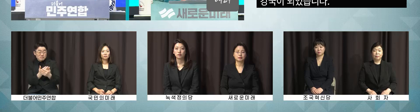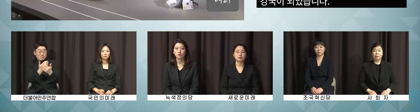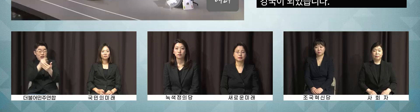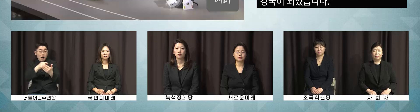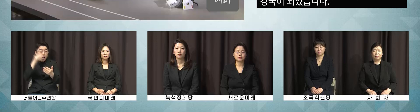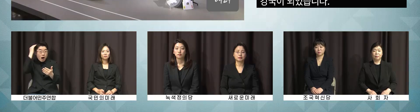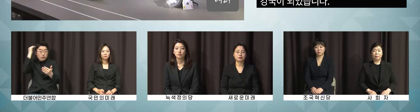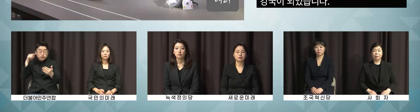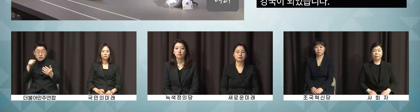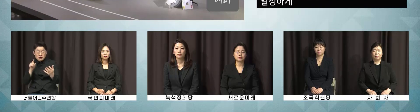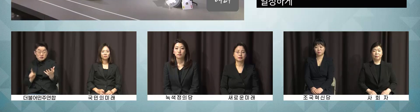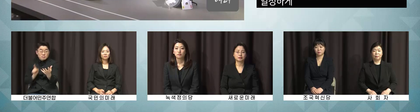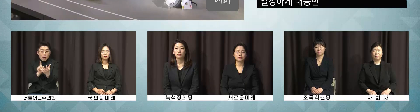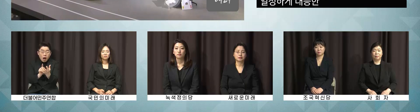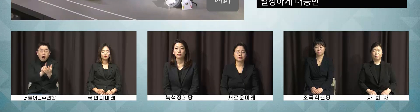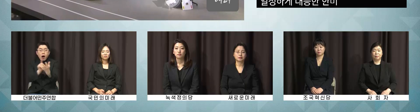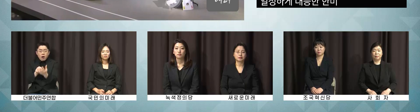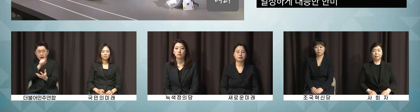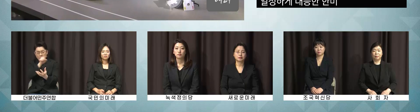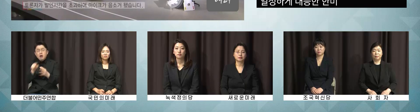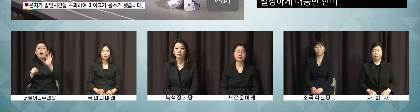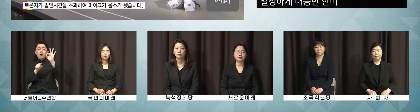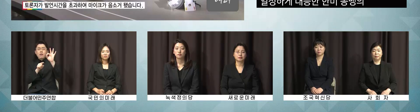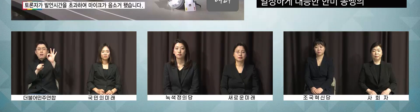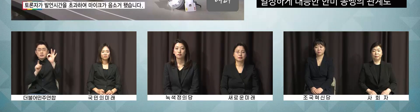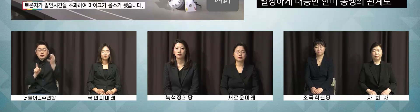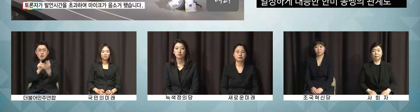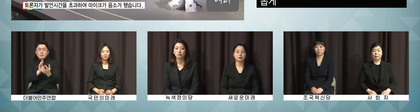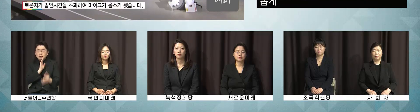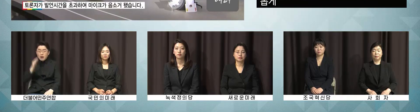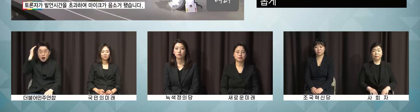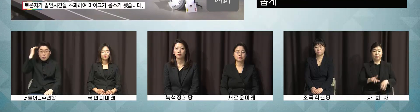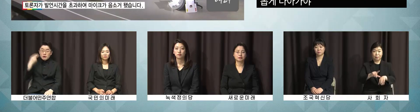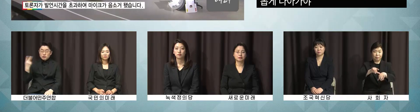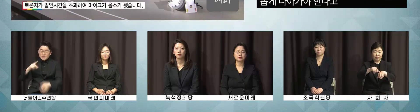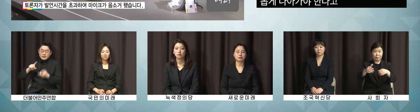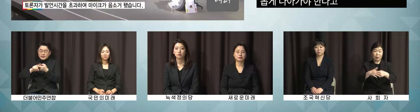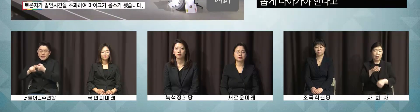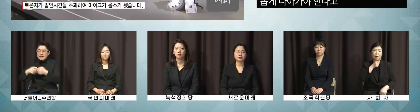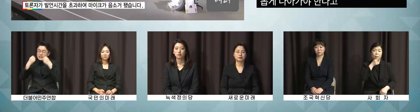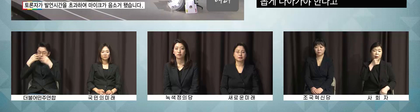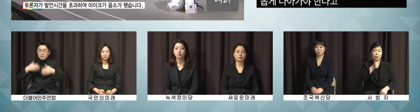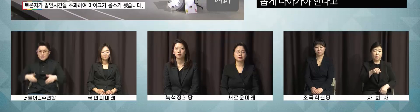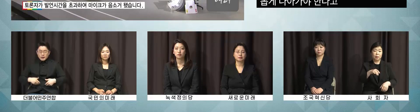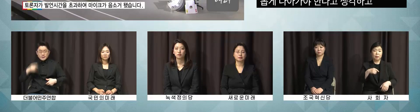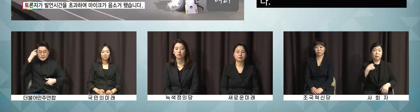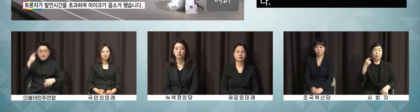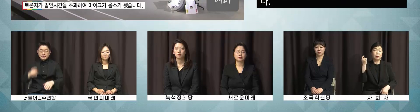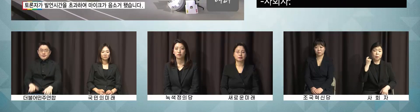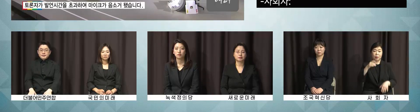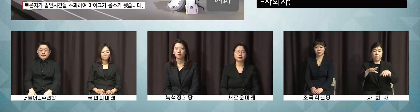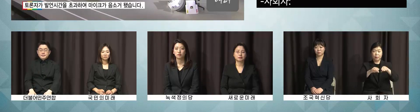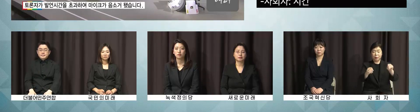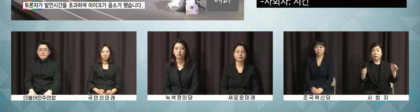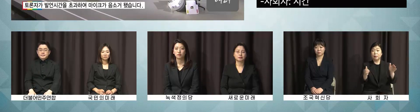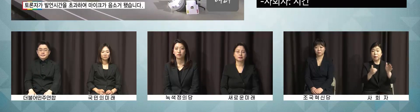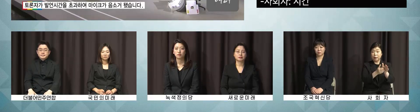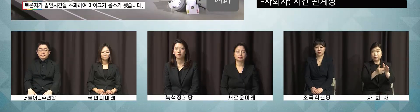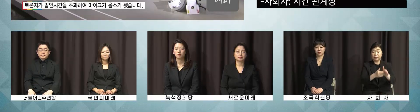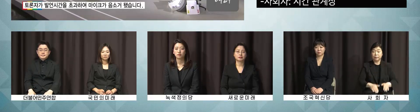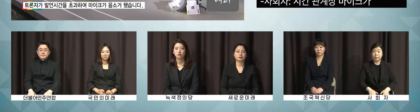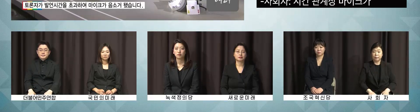일정하게 대등한 한미 동맹의 관계로 새롭게 나아가야 된다라고 생각합니다. 네, 시간 관계상 마이크가 음소거 됐습니다.